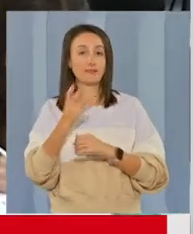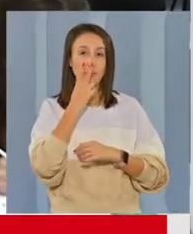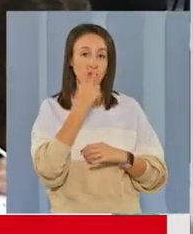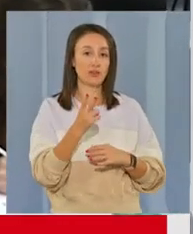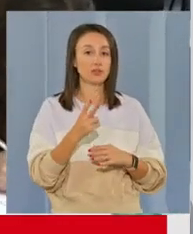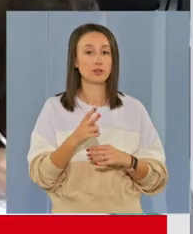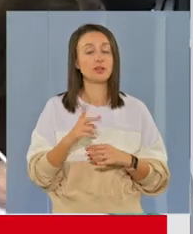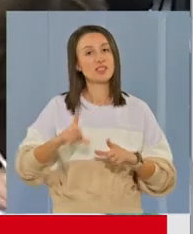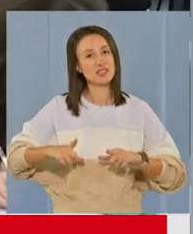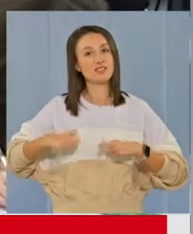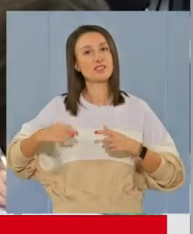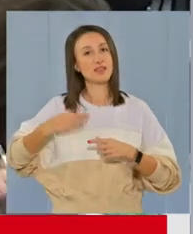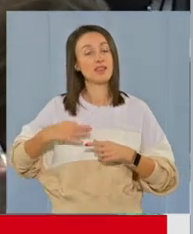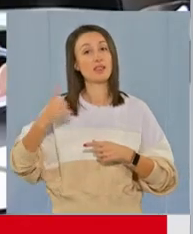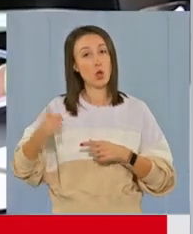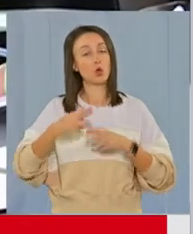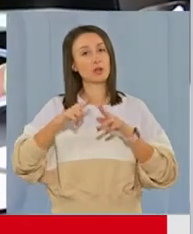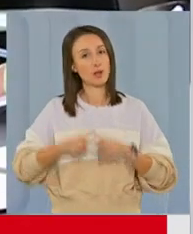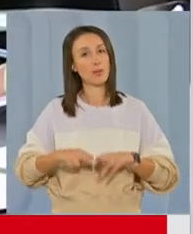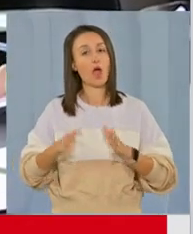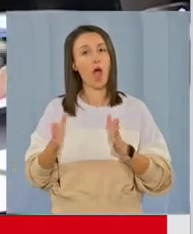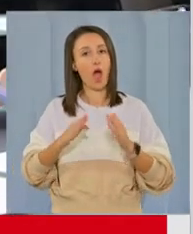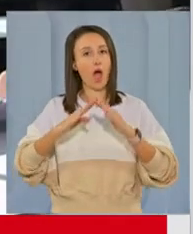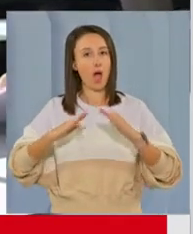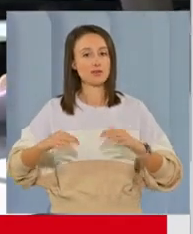privește well-being-ul lor în perioada în care stau cu copilul acasă.